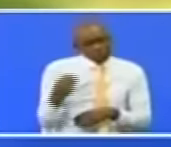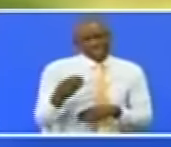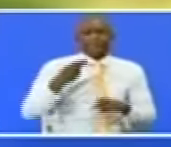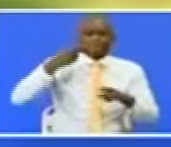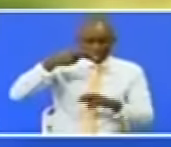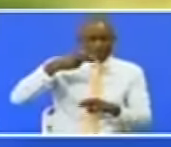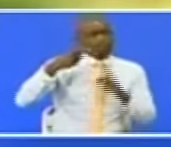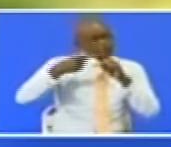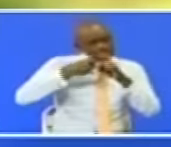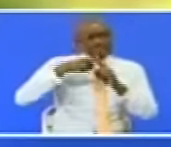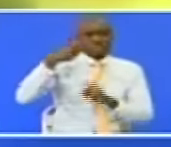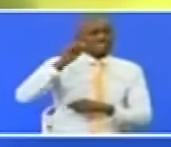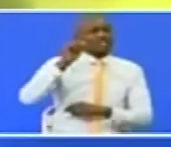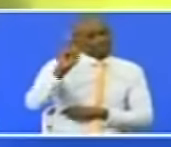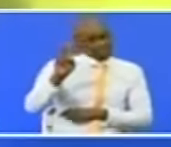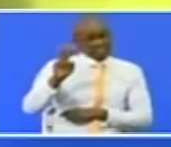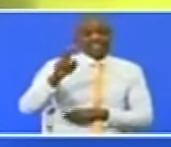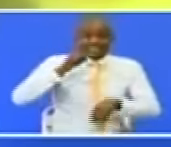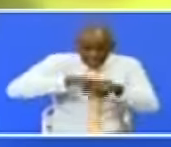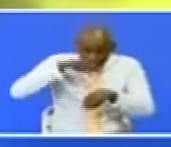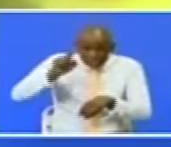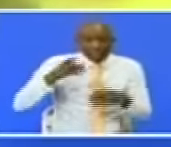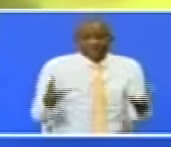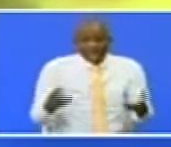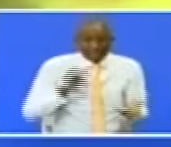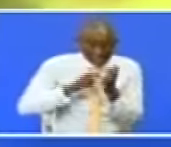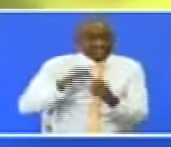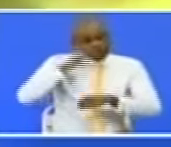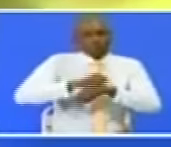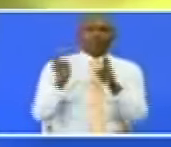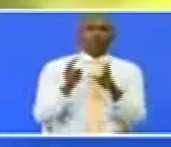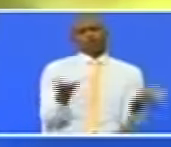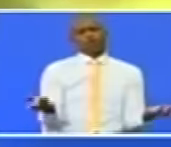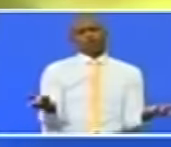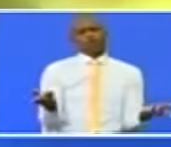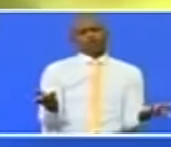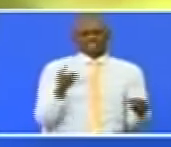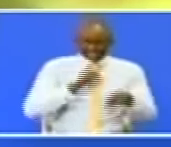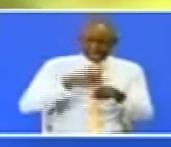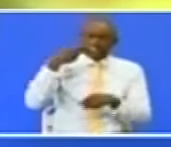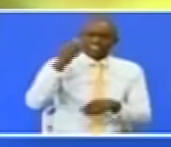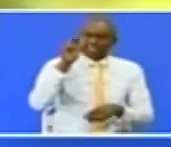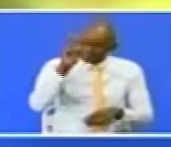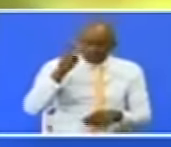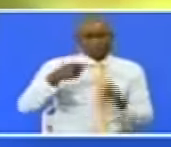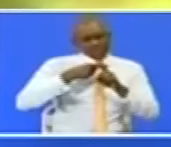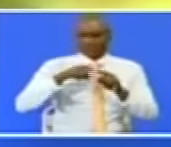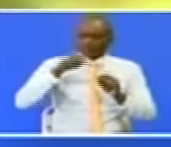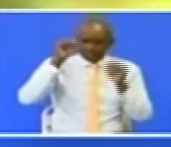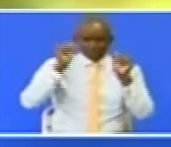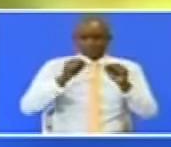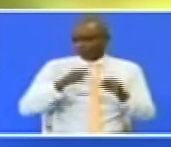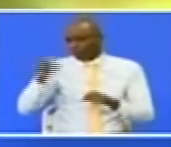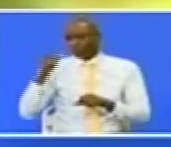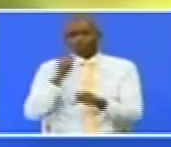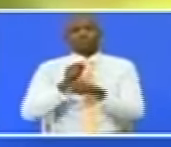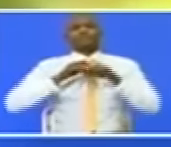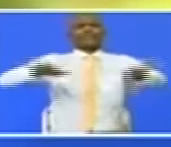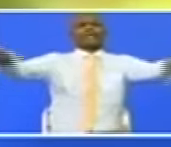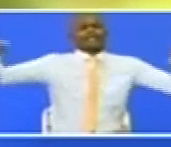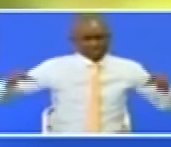positive, kwa sababu kuishi na HIV haimaanishi ati uwezi enda shule. Kuishi na HIV haimaanishi ati ukienda shule utaspreadia